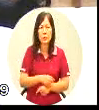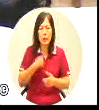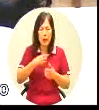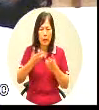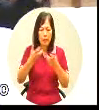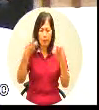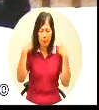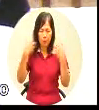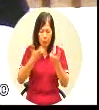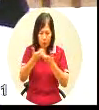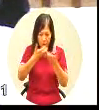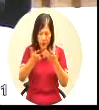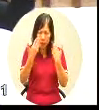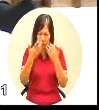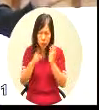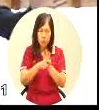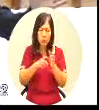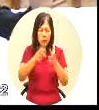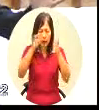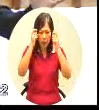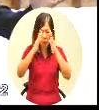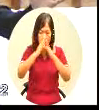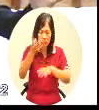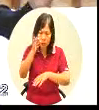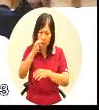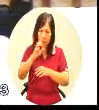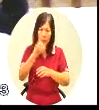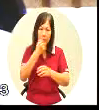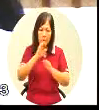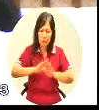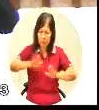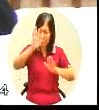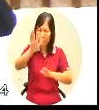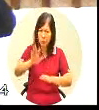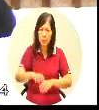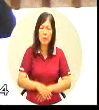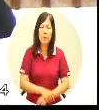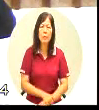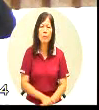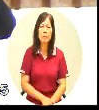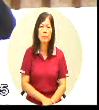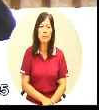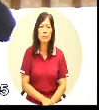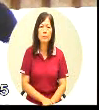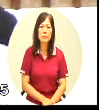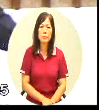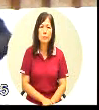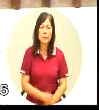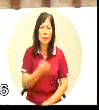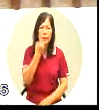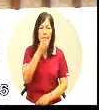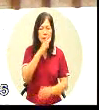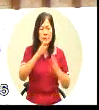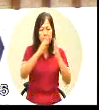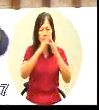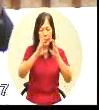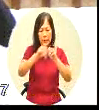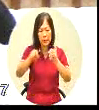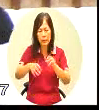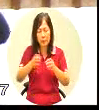清，我们也希望高雄市的财政好一点，不过因为房地产的关系